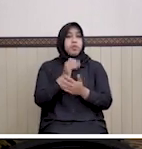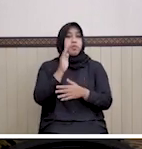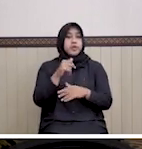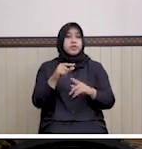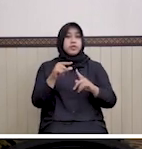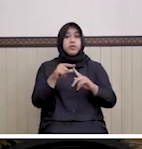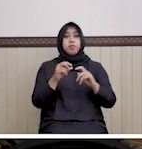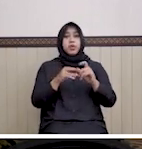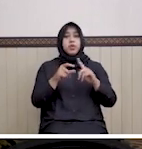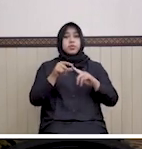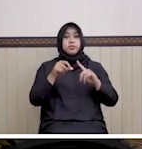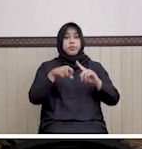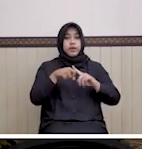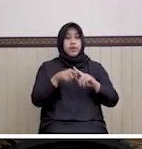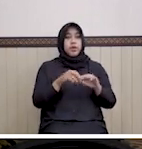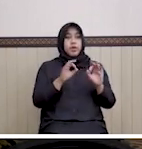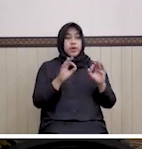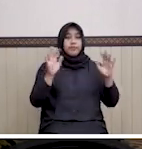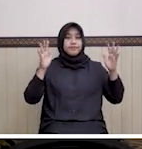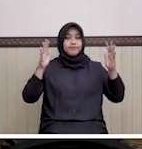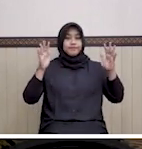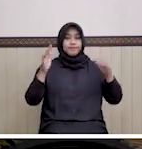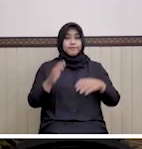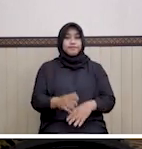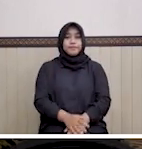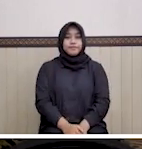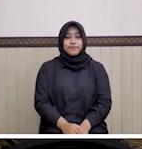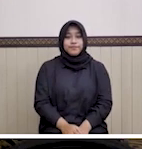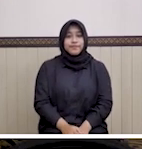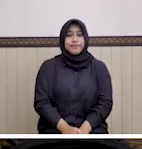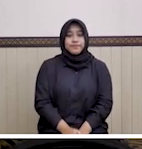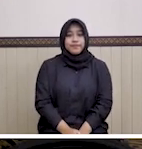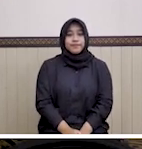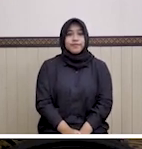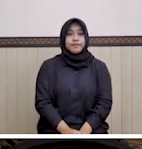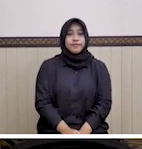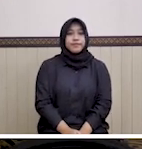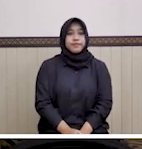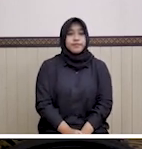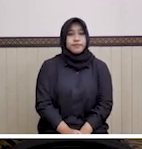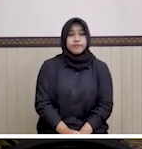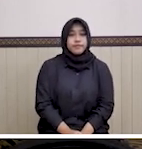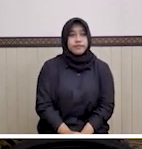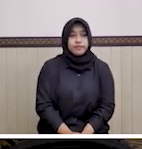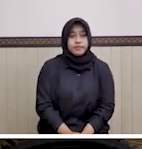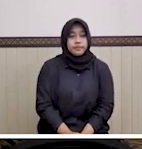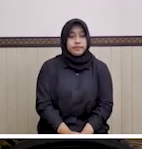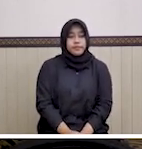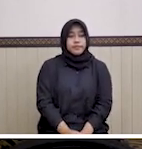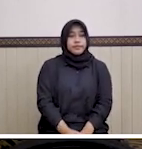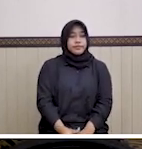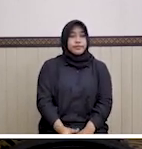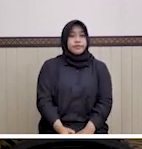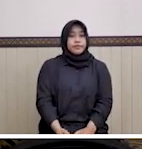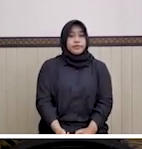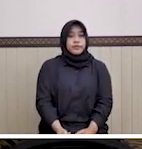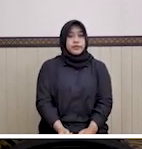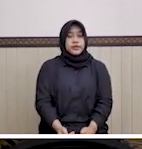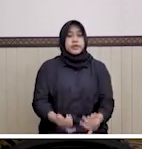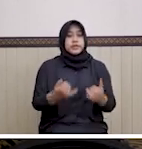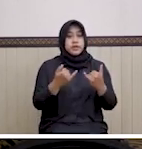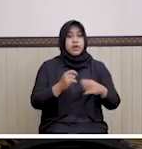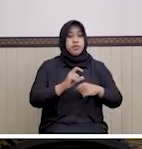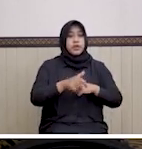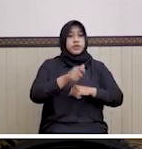peradilan ya Oke kita beri tepuk tangan dulu ke Pak linggah Nah sekarang proses hukum